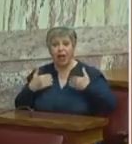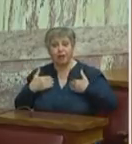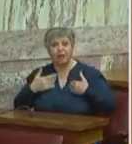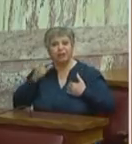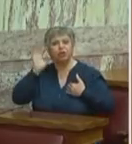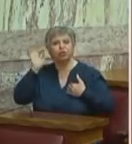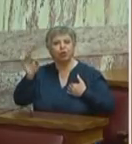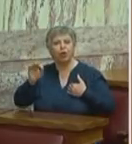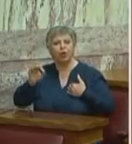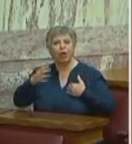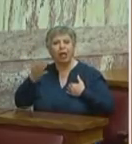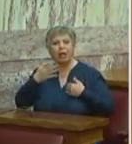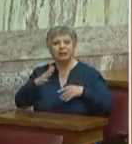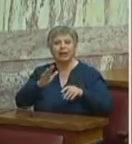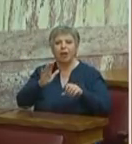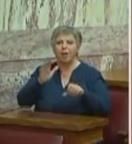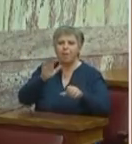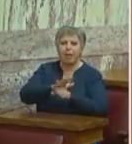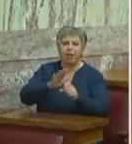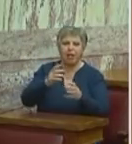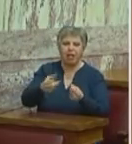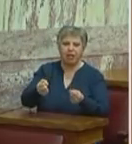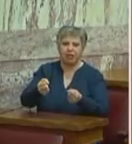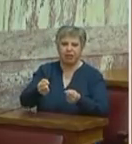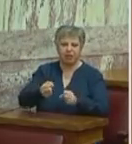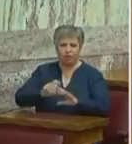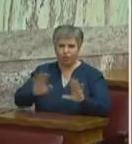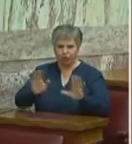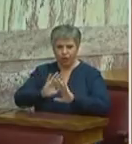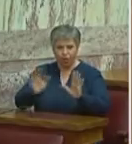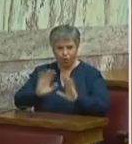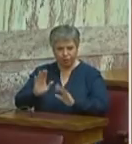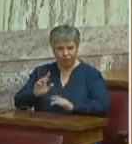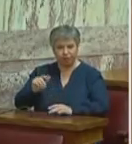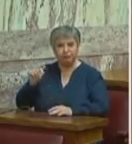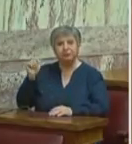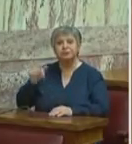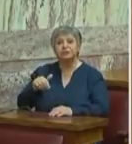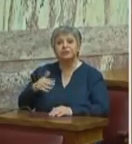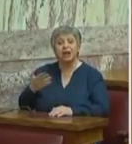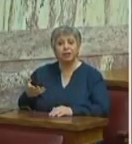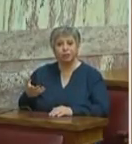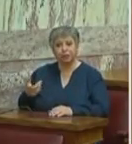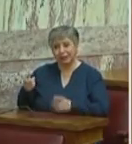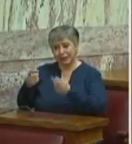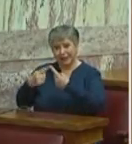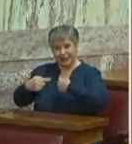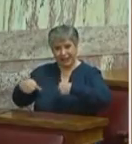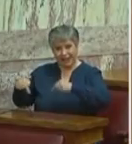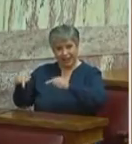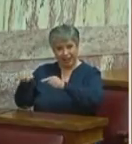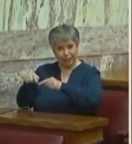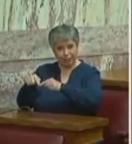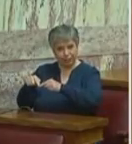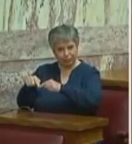Διότι η άποψη που καταθέτει η κοινοβουλευτική πλειοψηφία που κατέθεσε στην Επιτροπή και καταθέτει σήμερα στην Ολομέλεια δεν είναι